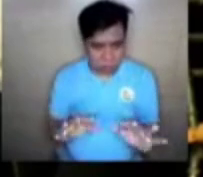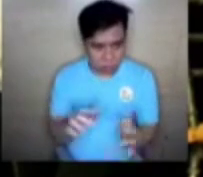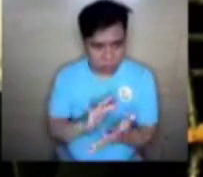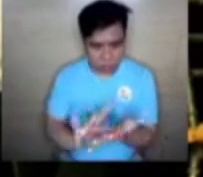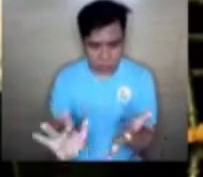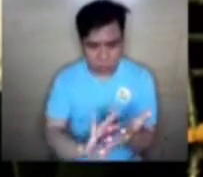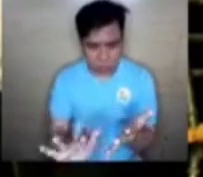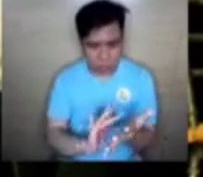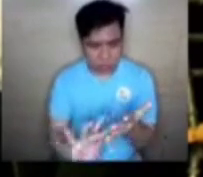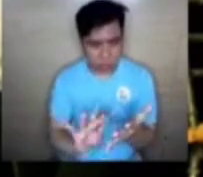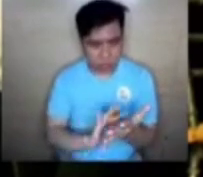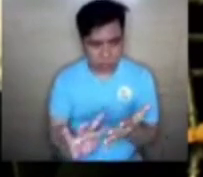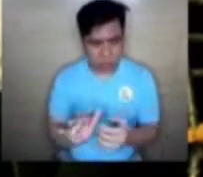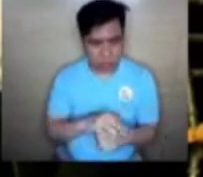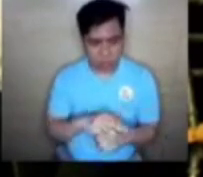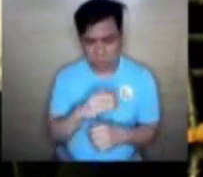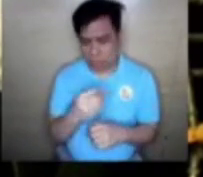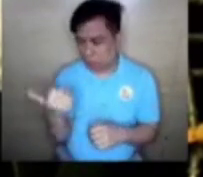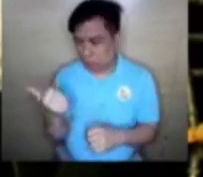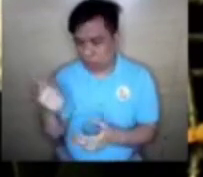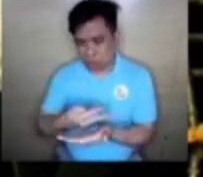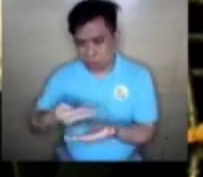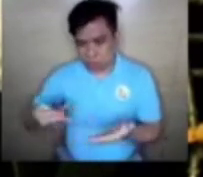video lesson production at iba pa.